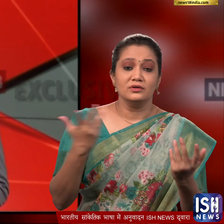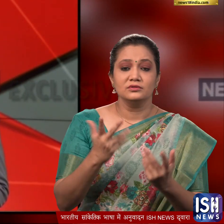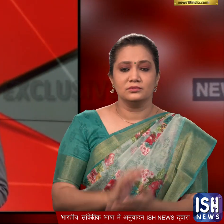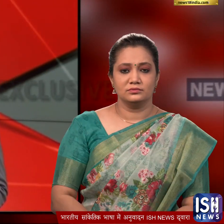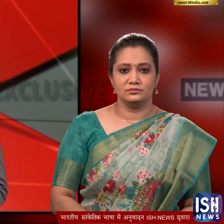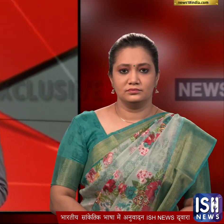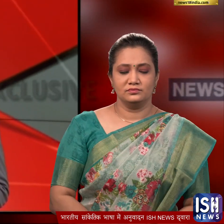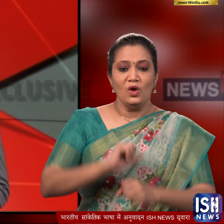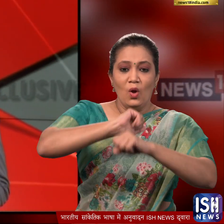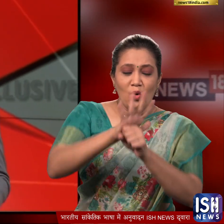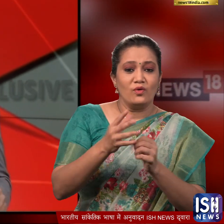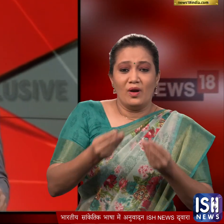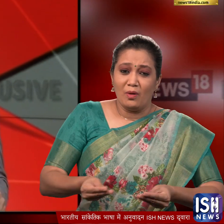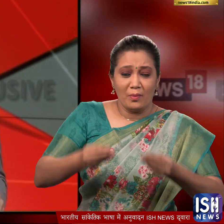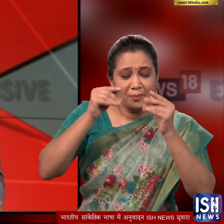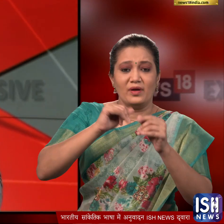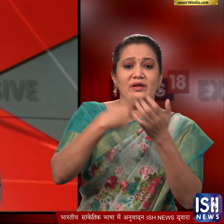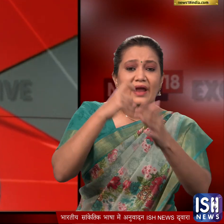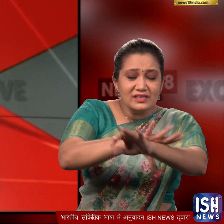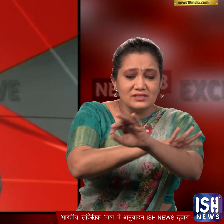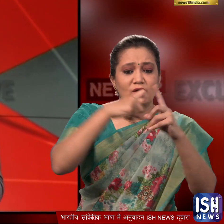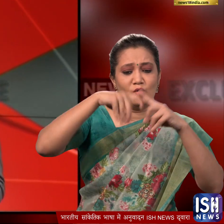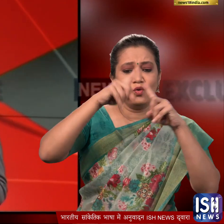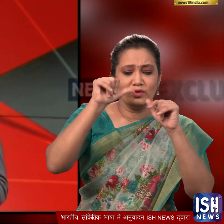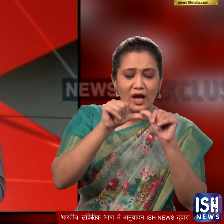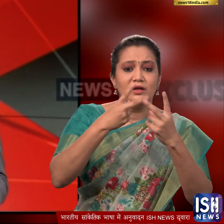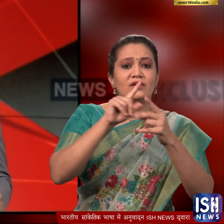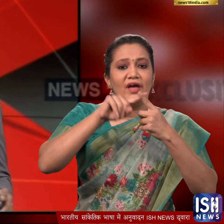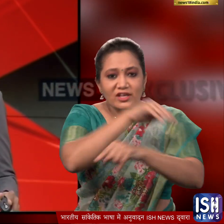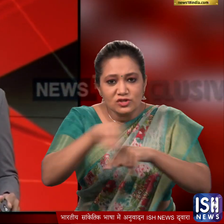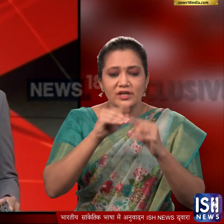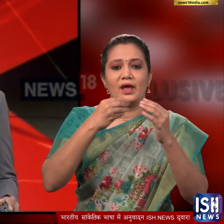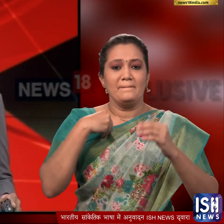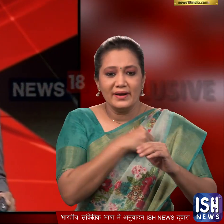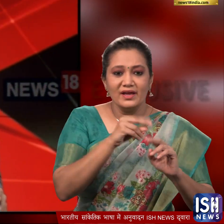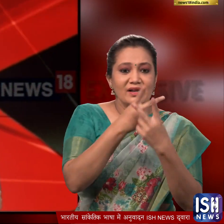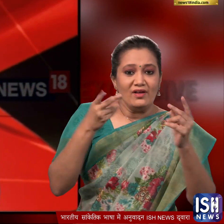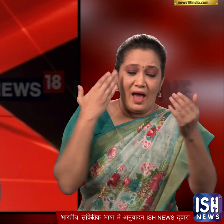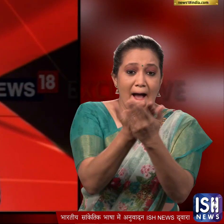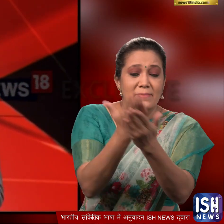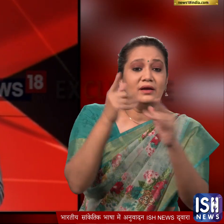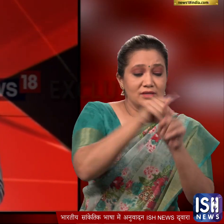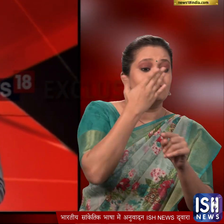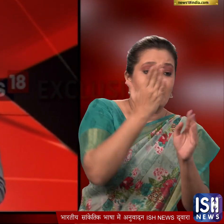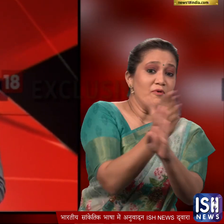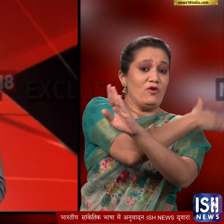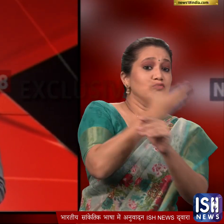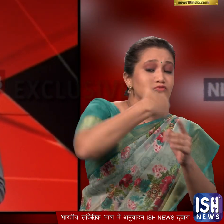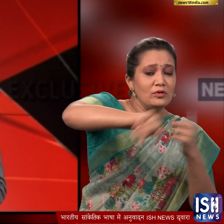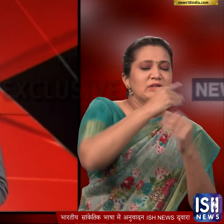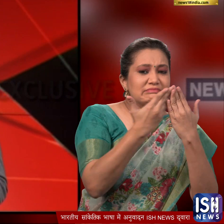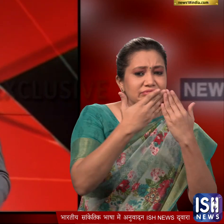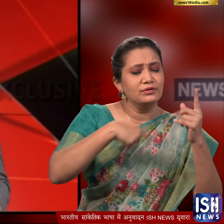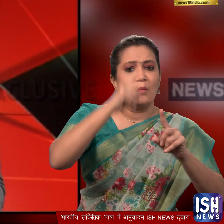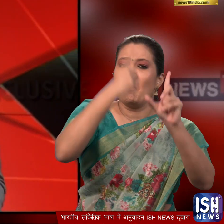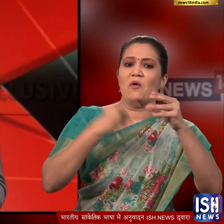सौभाग्य की एक बात यह कि कोरोना महामारी ने राजस्थान के कोटा शहर में इंजीनियरिंग और मेडिकल कॉलेजों में दाखिले के लिए कोचिंग करने वाले छात्र